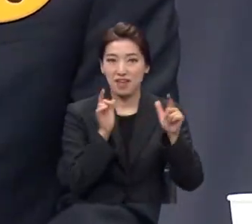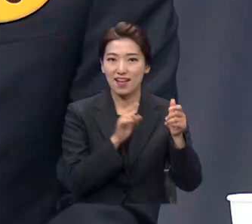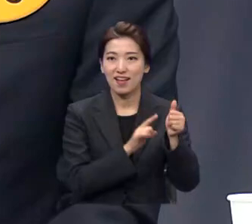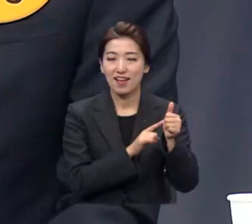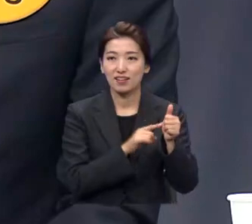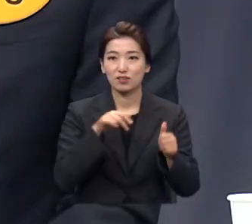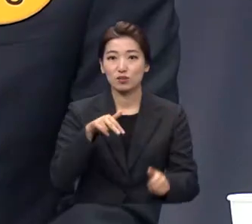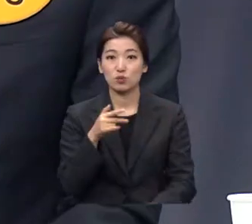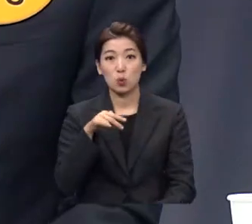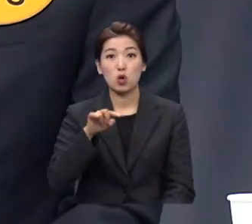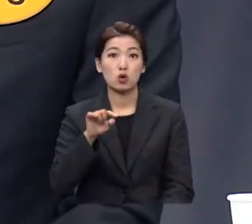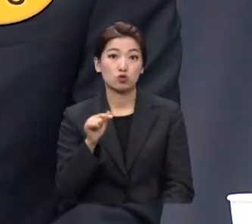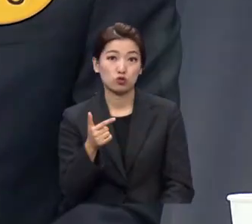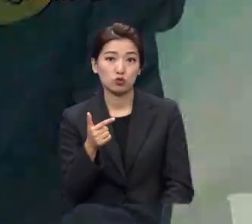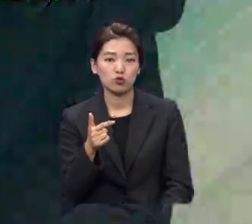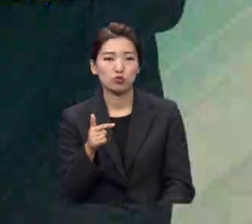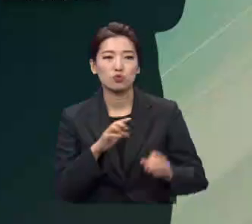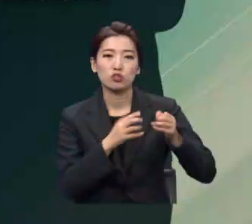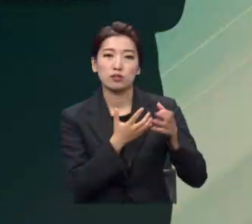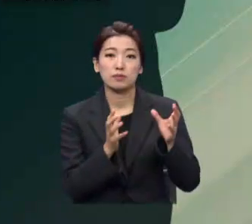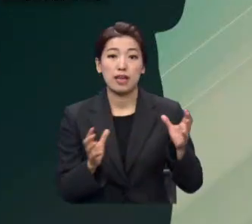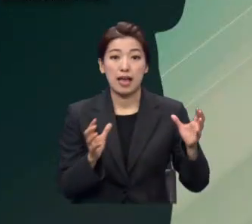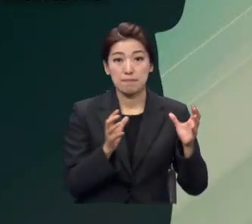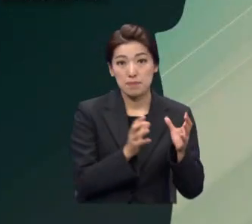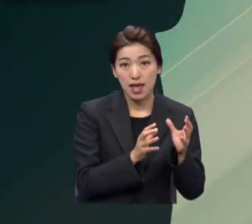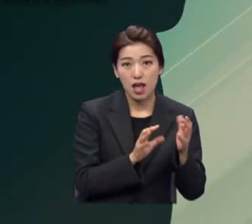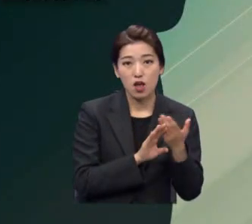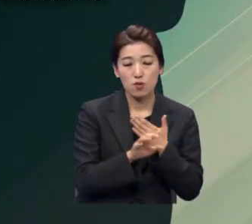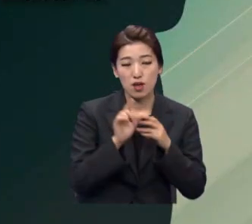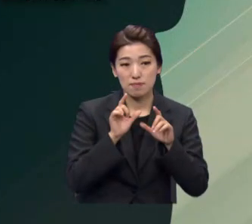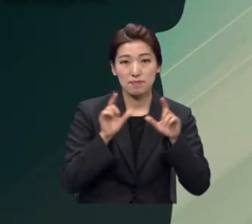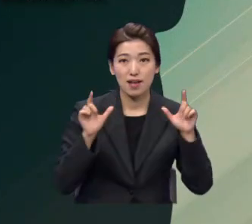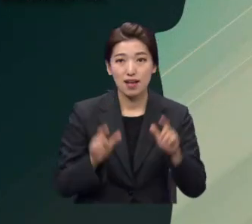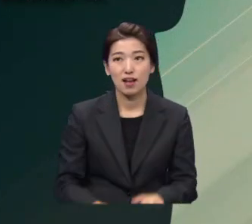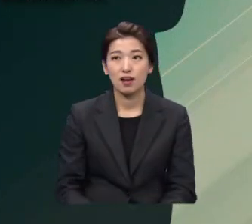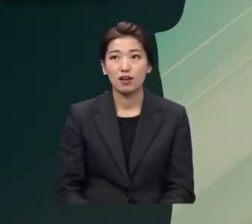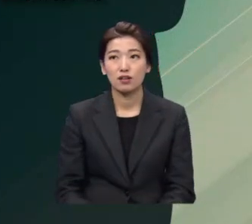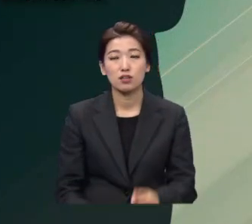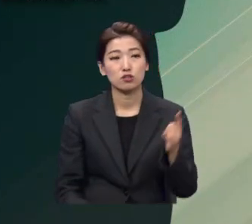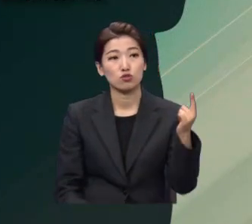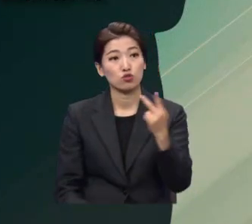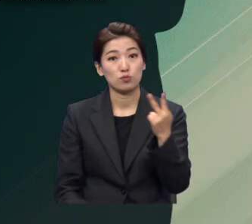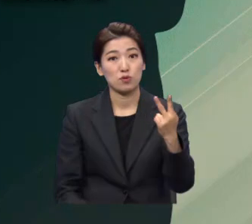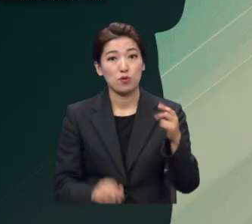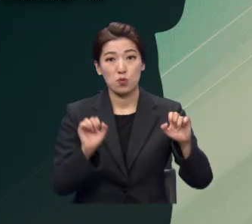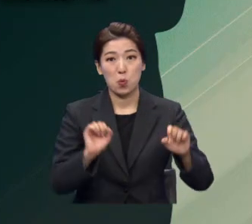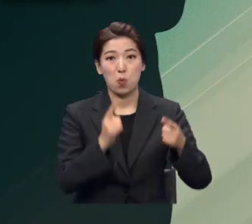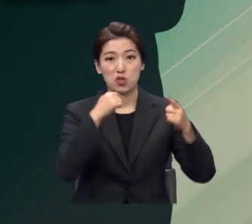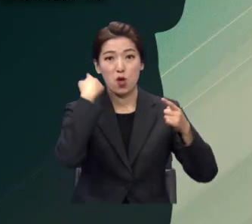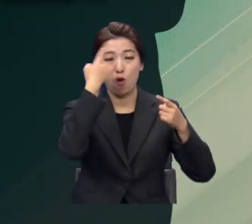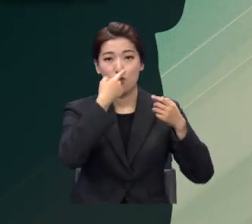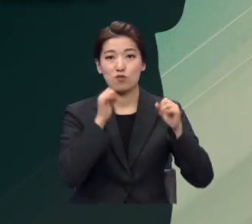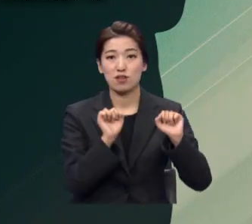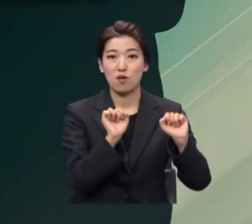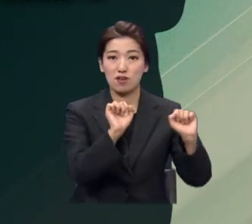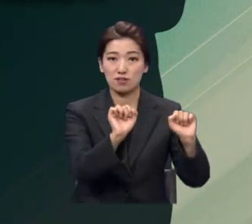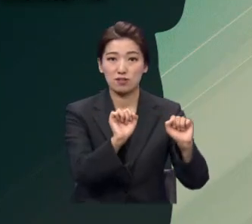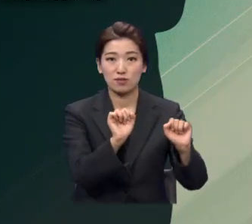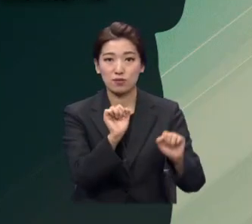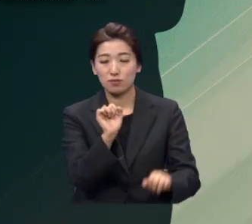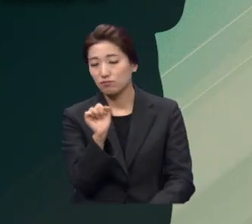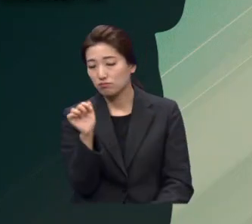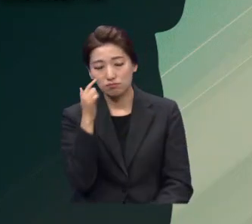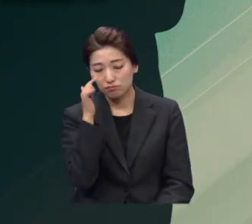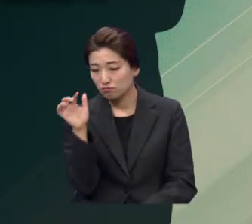의원도 합당 얘기로 사실 핫한 인물입니다 두 사람이 동시에 등장을 했어요 어 눈길이 갈